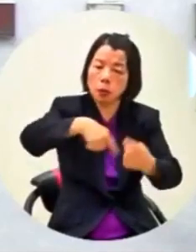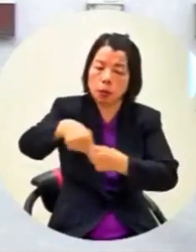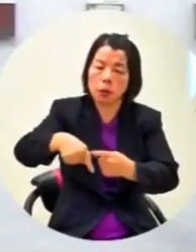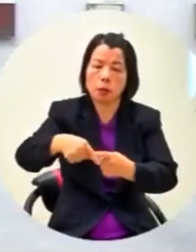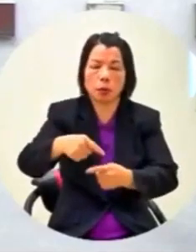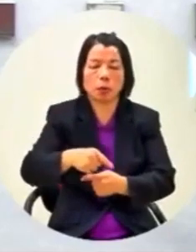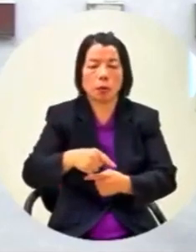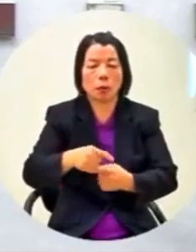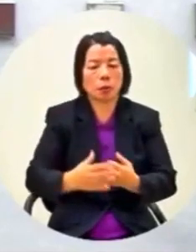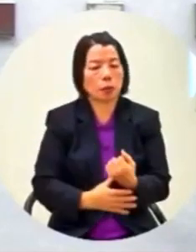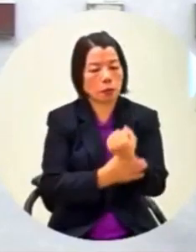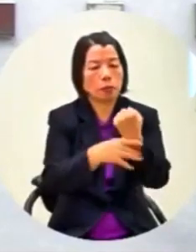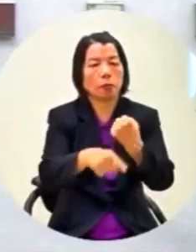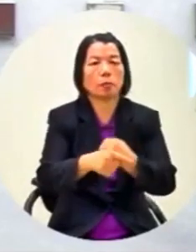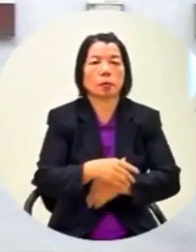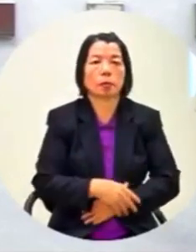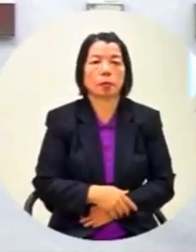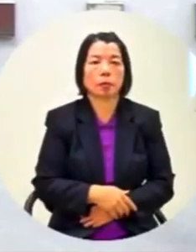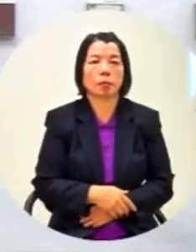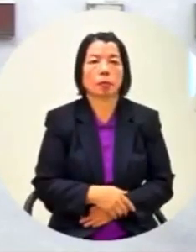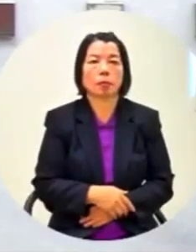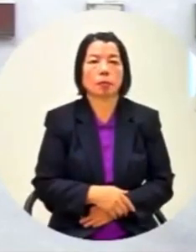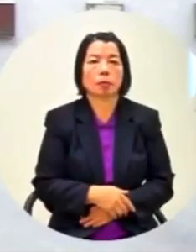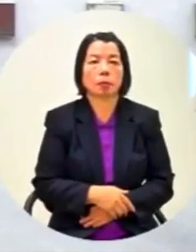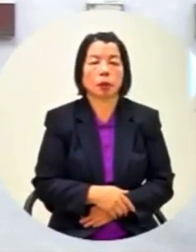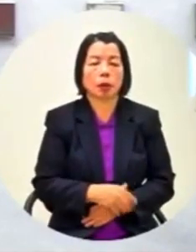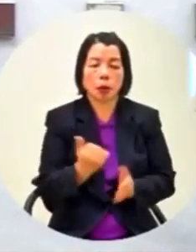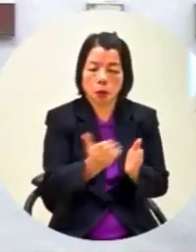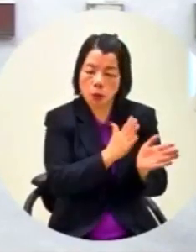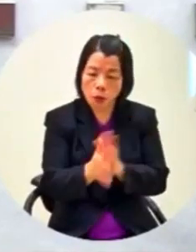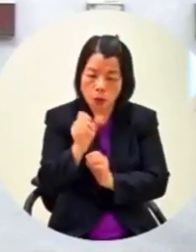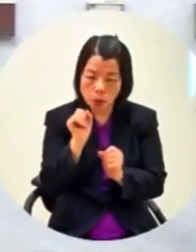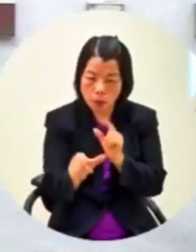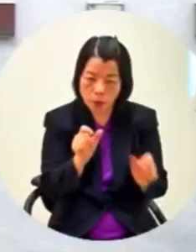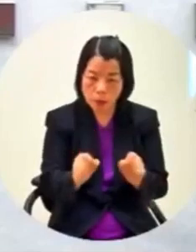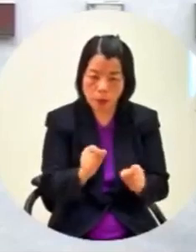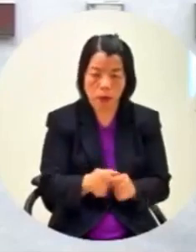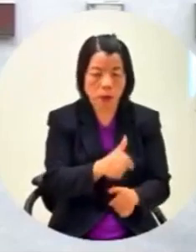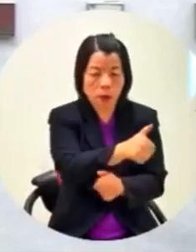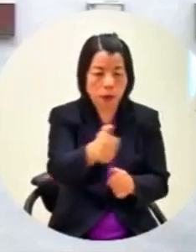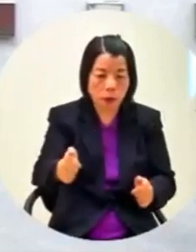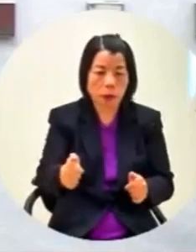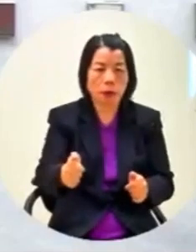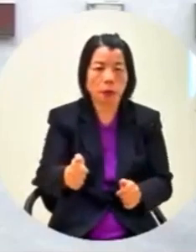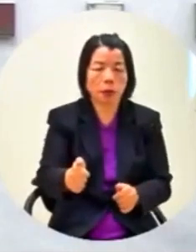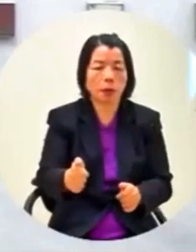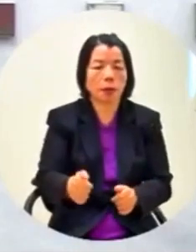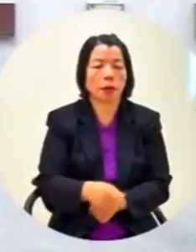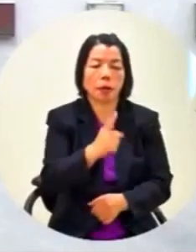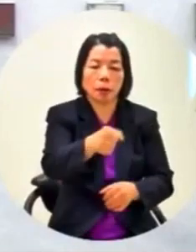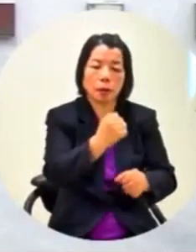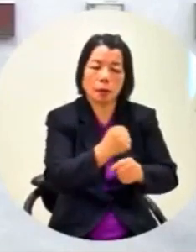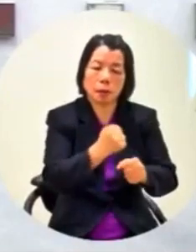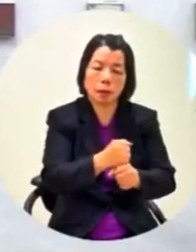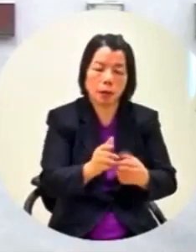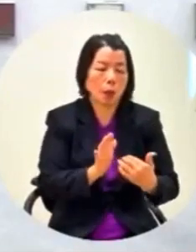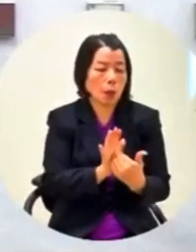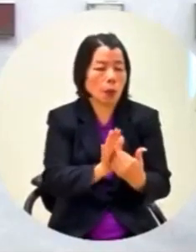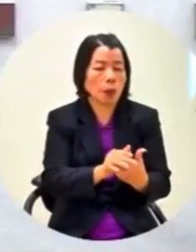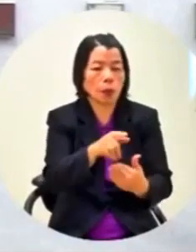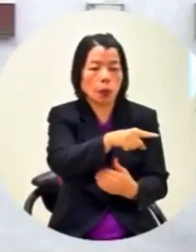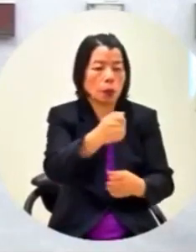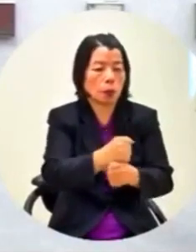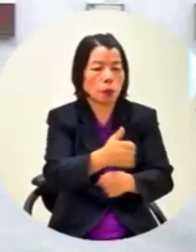应，也同时预购产品来感谢基层防疫人员的辛劳。虽